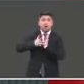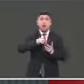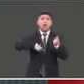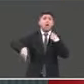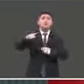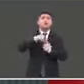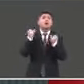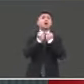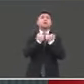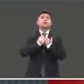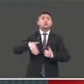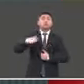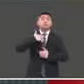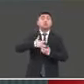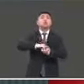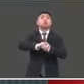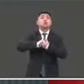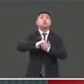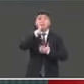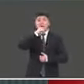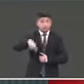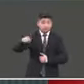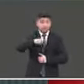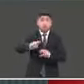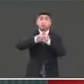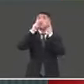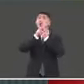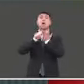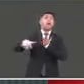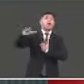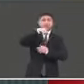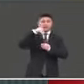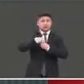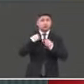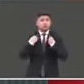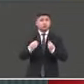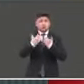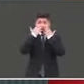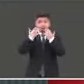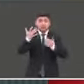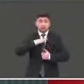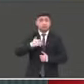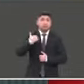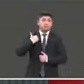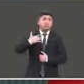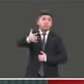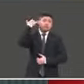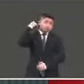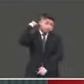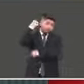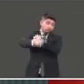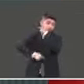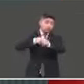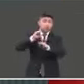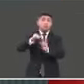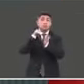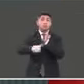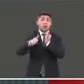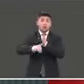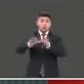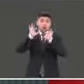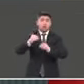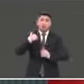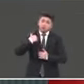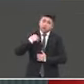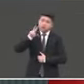kardeşlerimiz dostlarımız tüm dünya için istemek bize medeniyetimizin ve tarihimizin